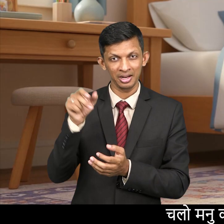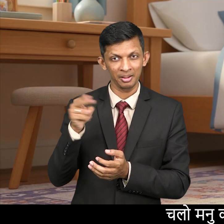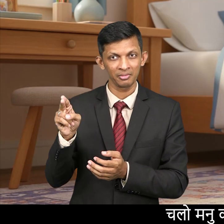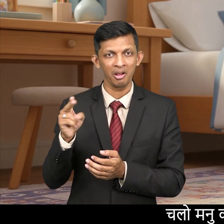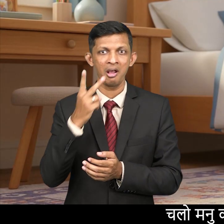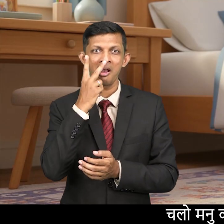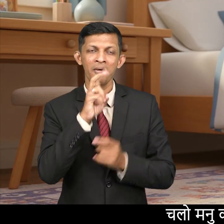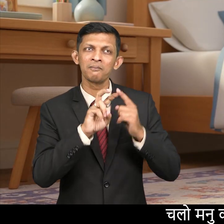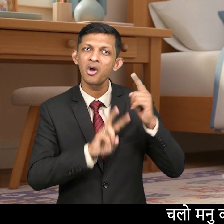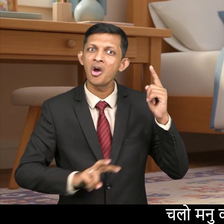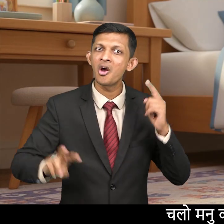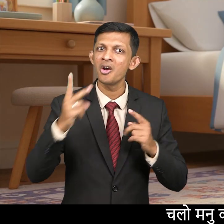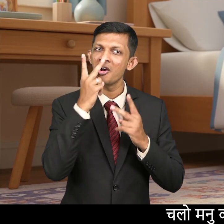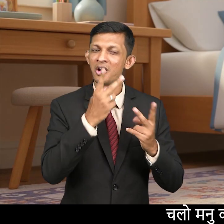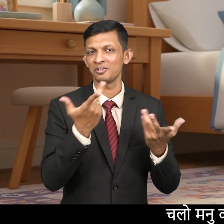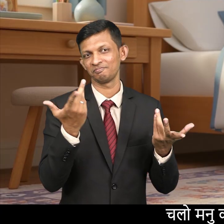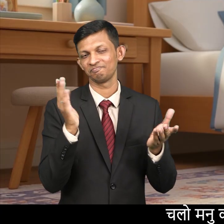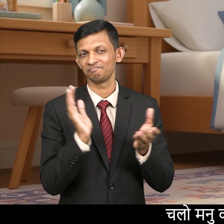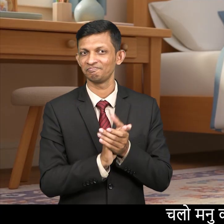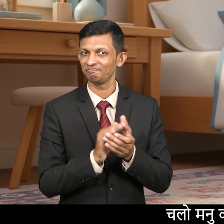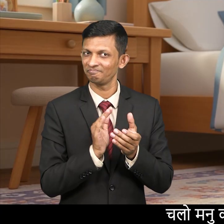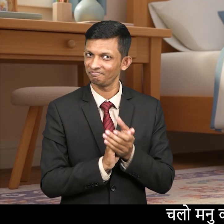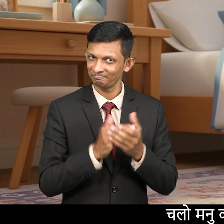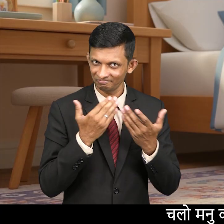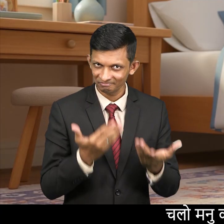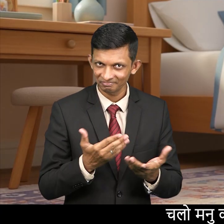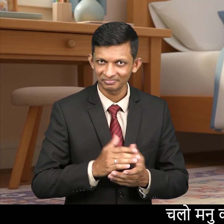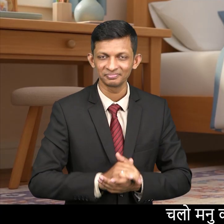चलो मनु की साहसी यात्रा के लिए ताली बजाएं।